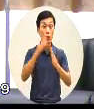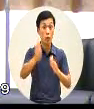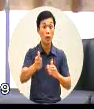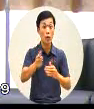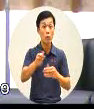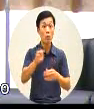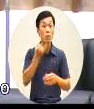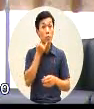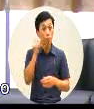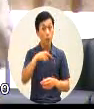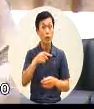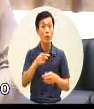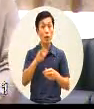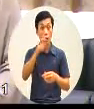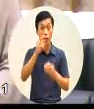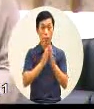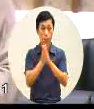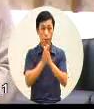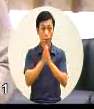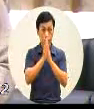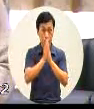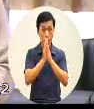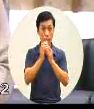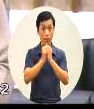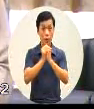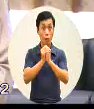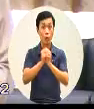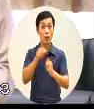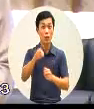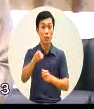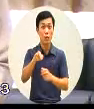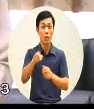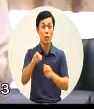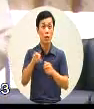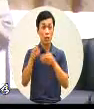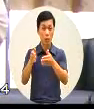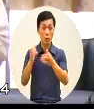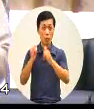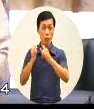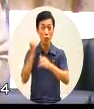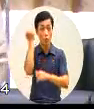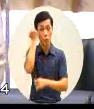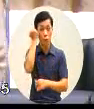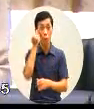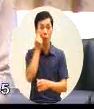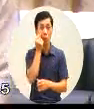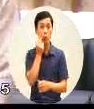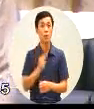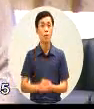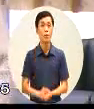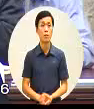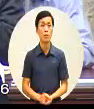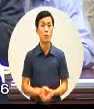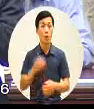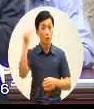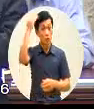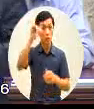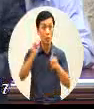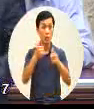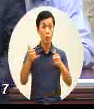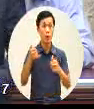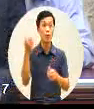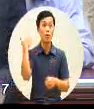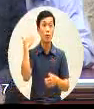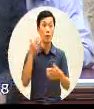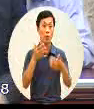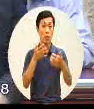谢谢啦吼，拜托一个，你个叫今日这条足可怜啦。 好、议长谢谢郑议员啊、郑议员其实上一次我们业